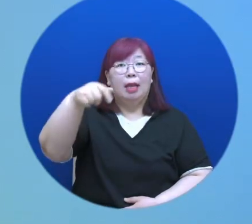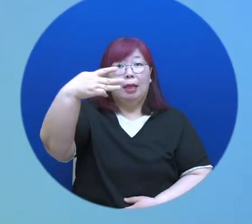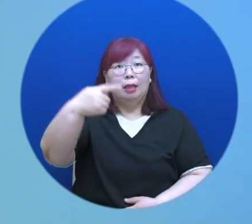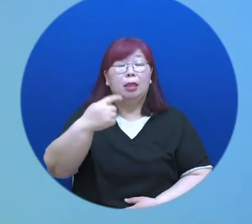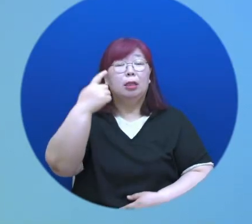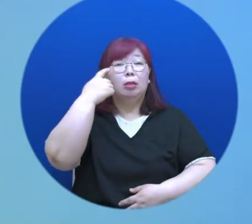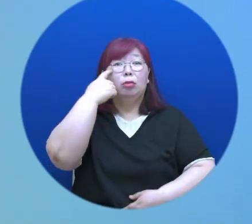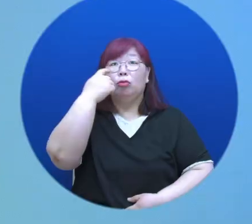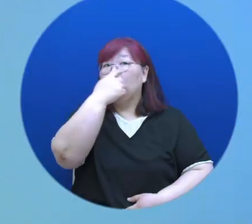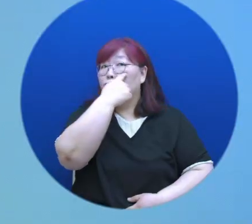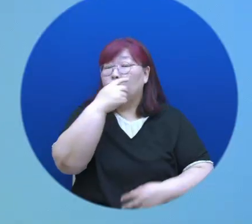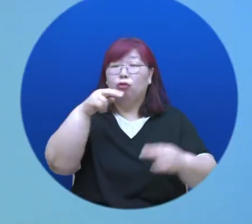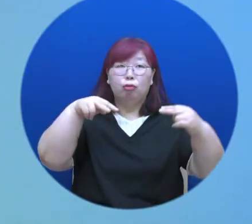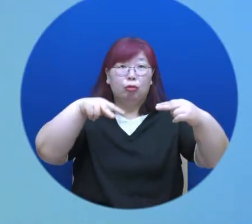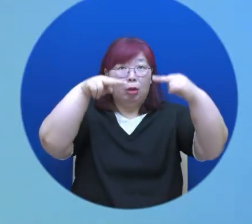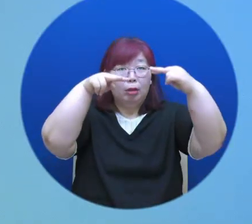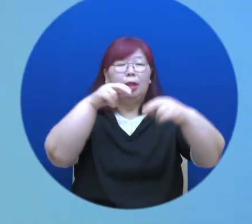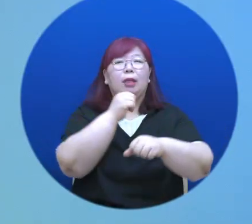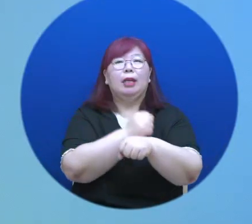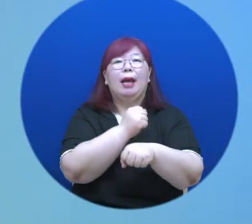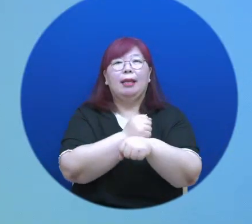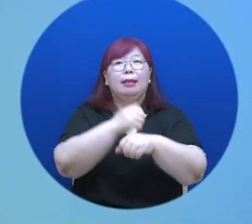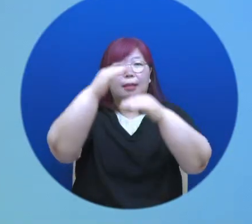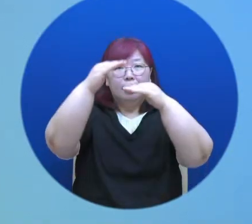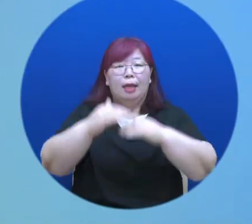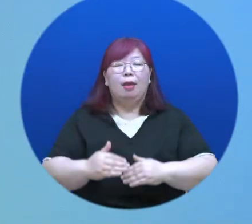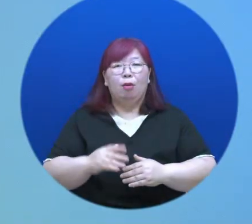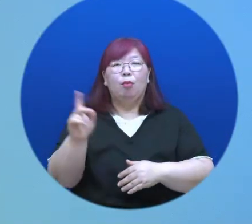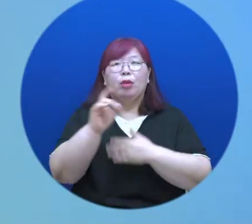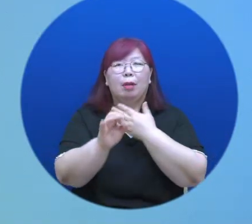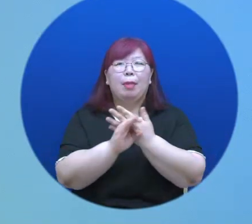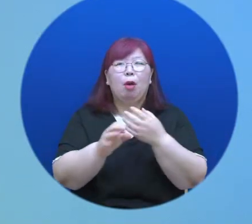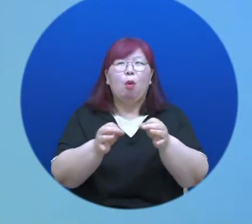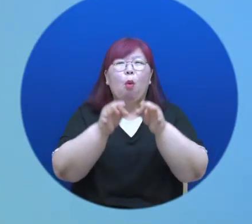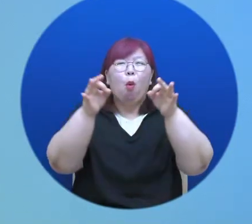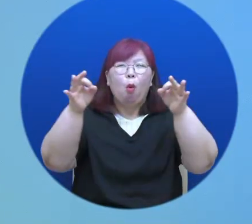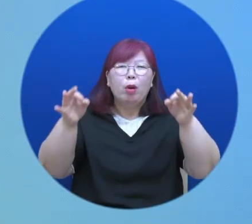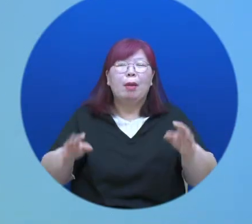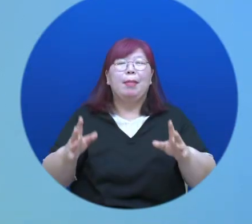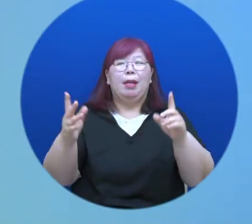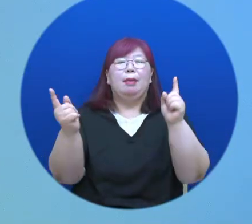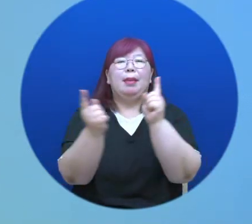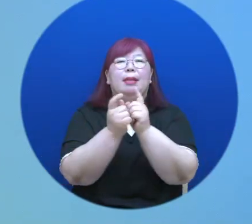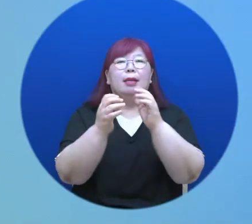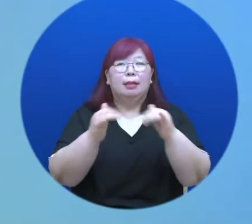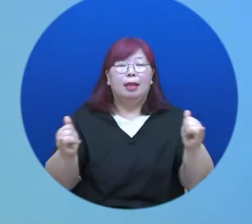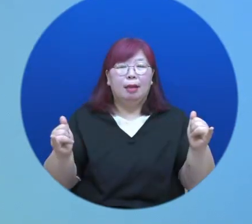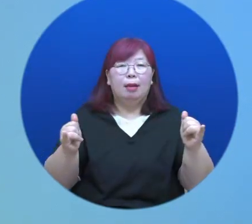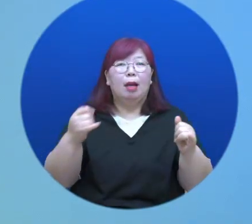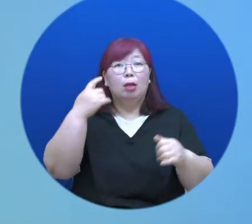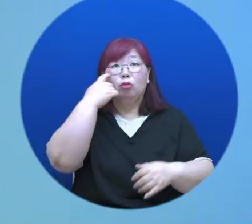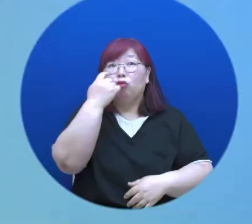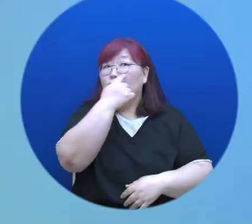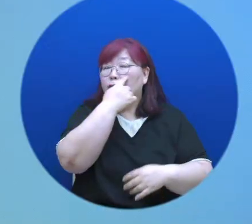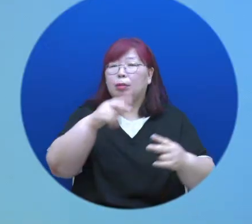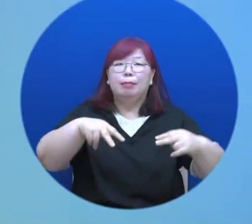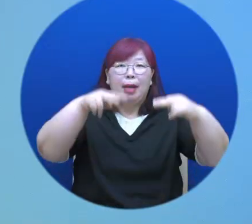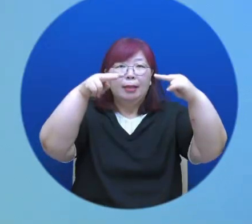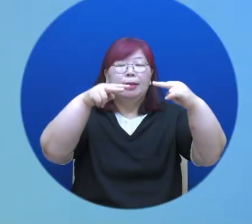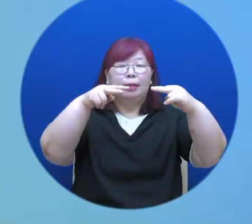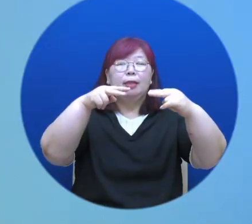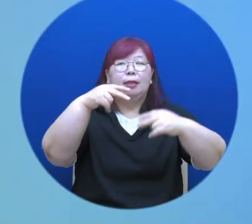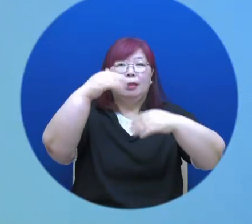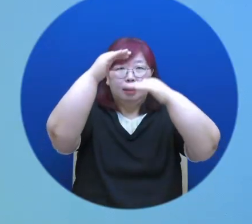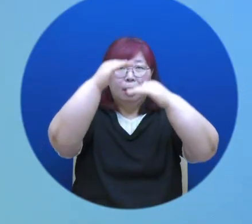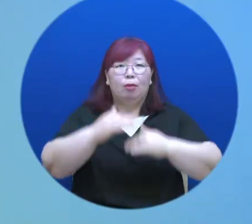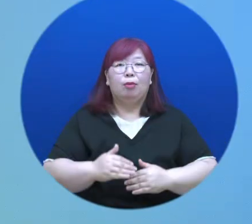오랜만에 만나는 소중한 사람들과 눈을 마주치는 그런 프로그램입니다. 근데 연극